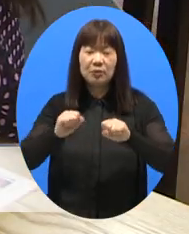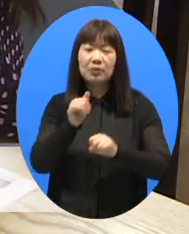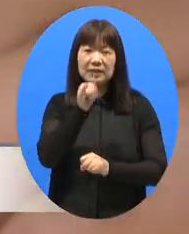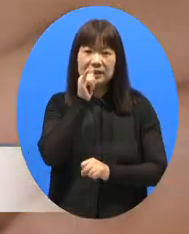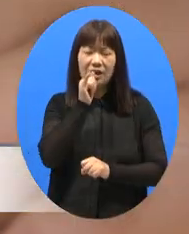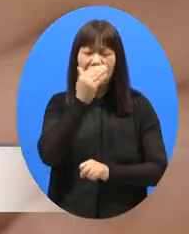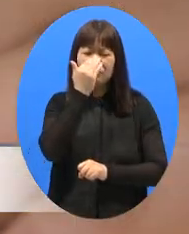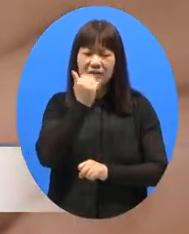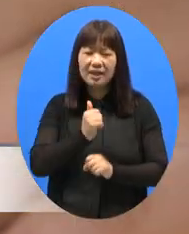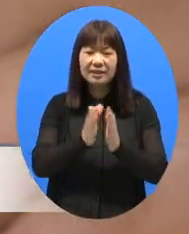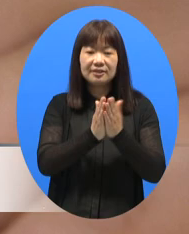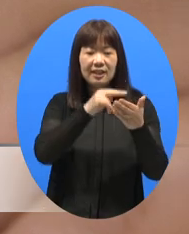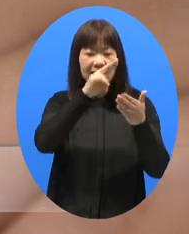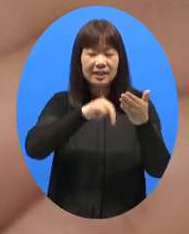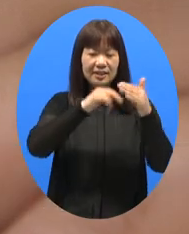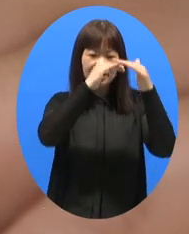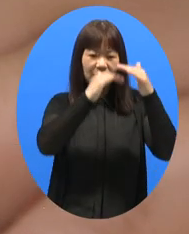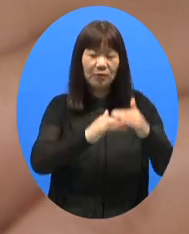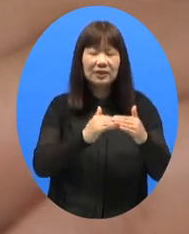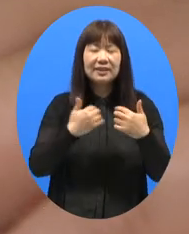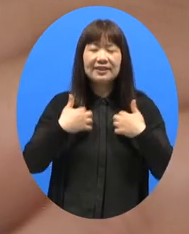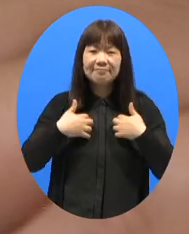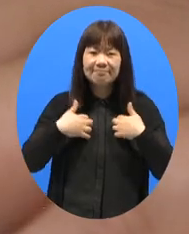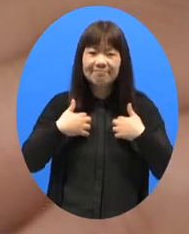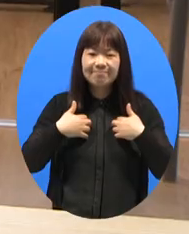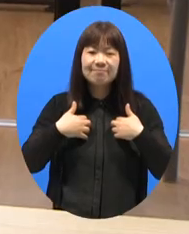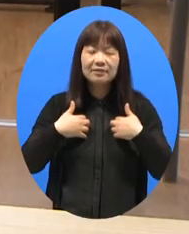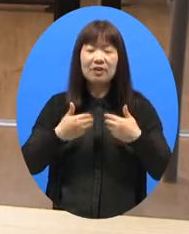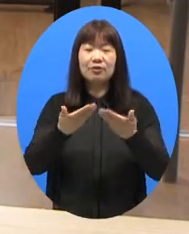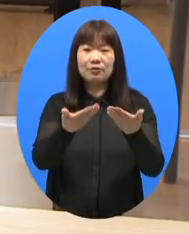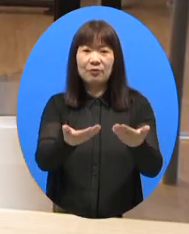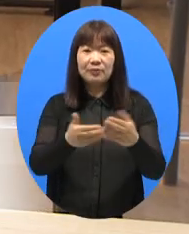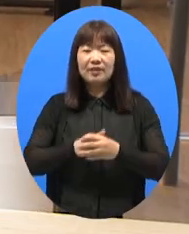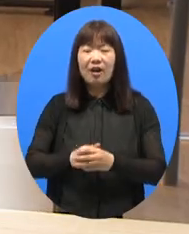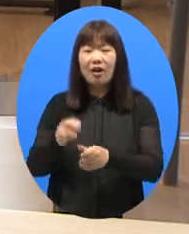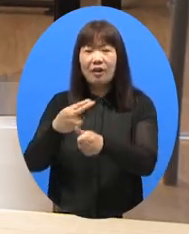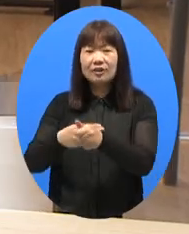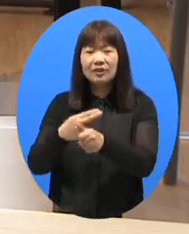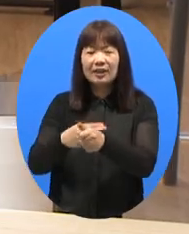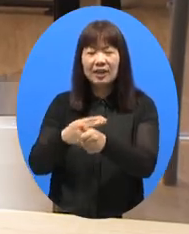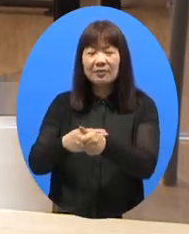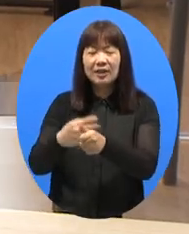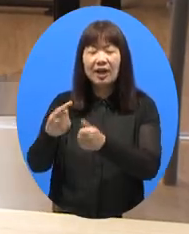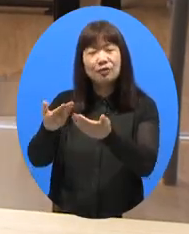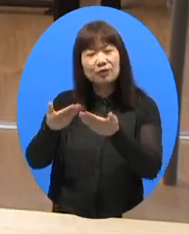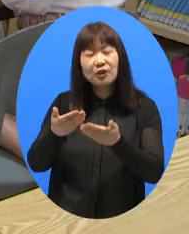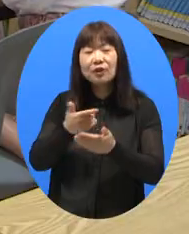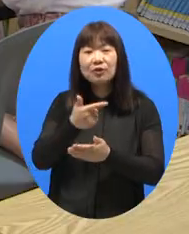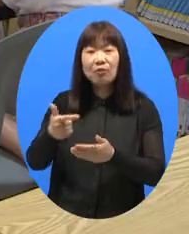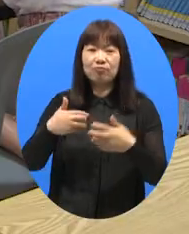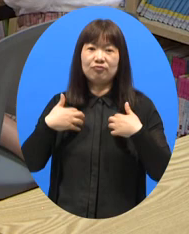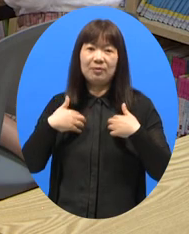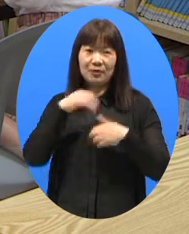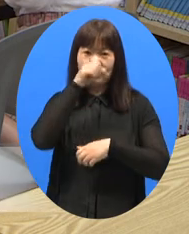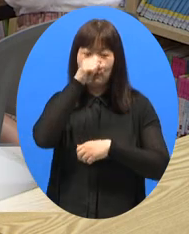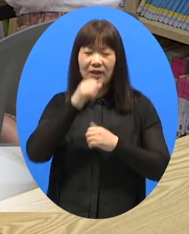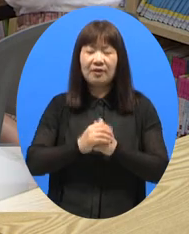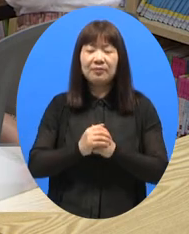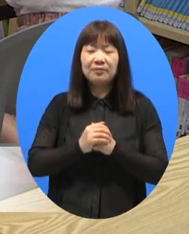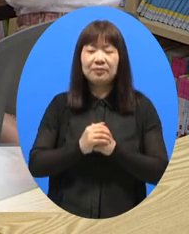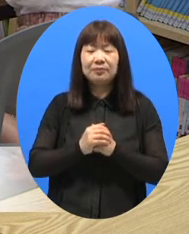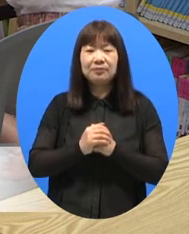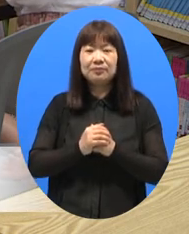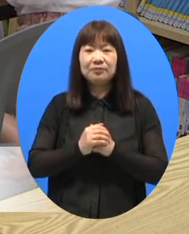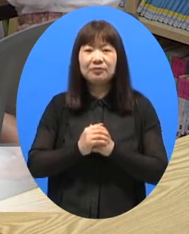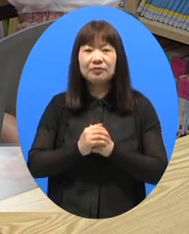수 있는 책 읽기를 유쾌하게 풀어냅니다. 선생님이 읽어주실 때가 제일 재밌어요. 경기도 은빛